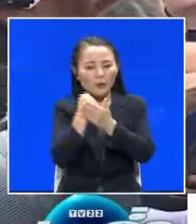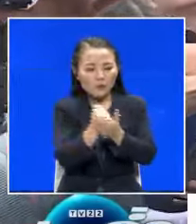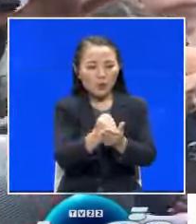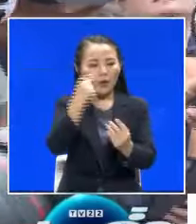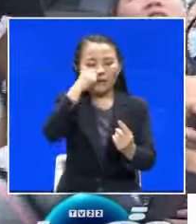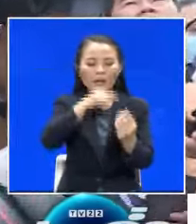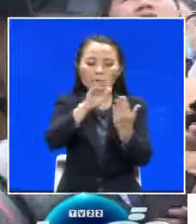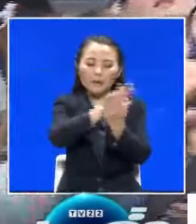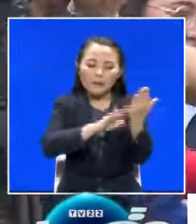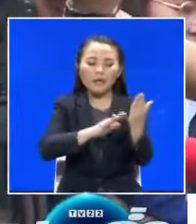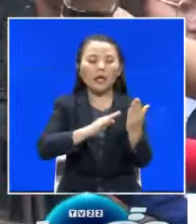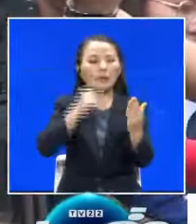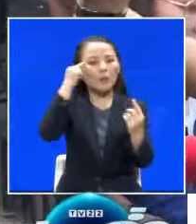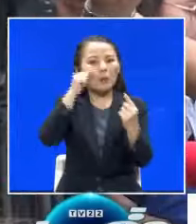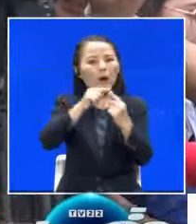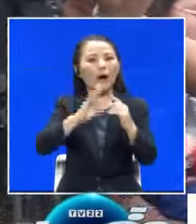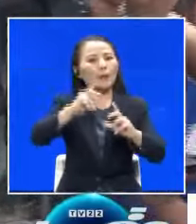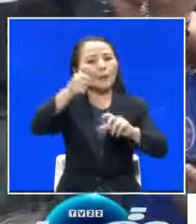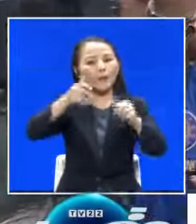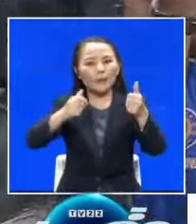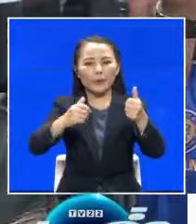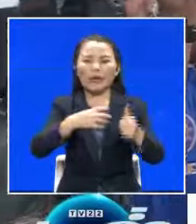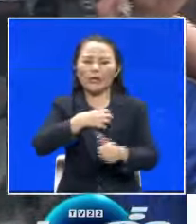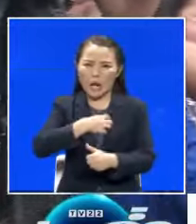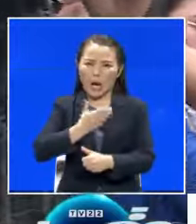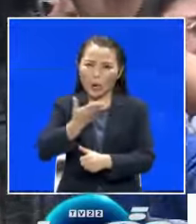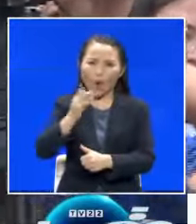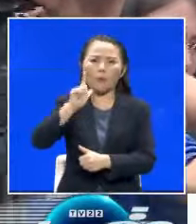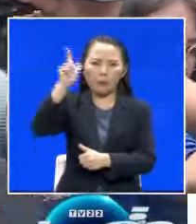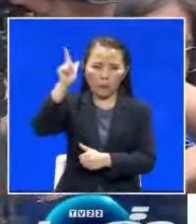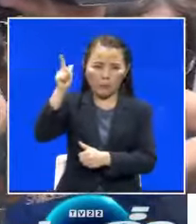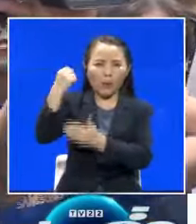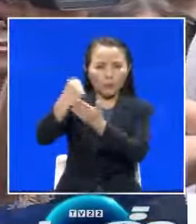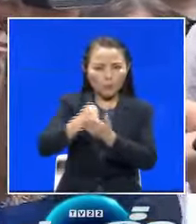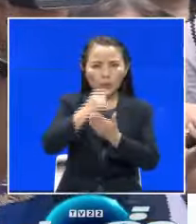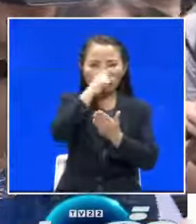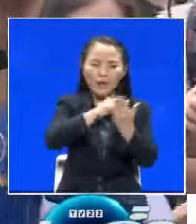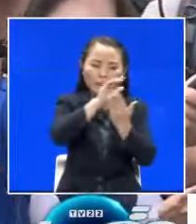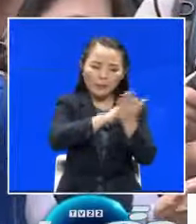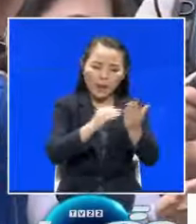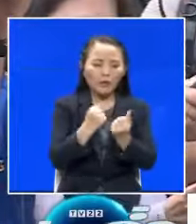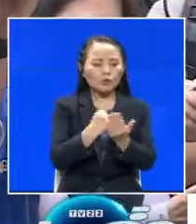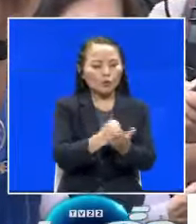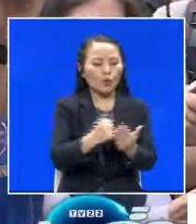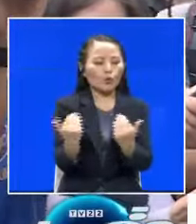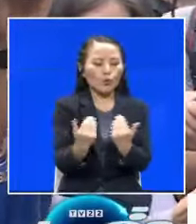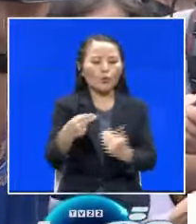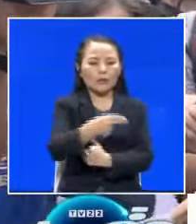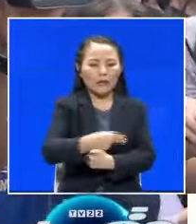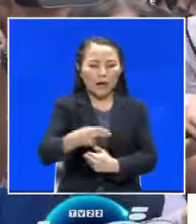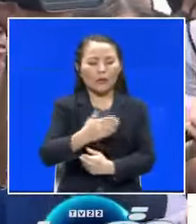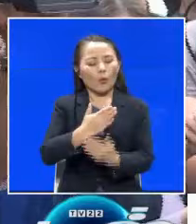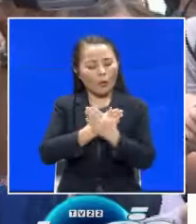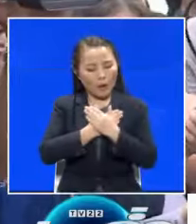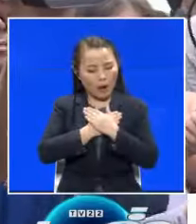ให้ชาติเราดีขึ้นอยากให้ท่านทักษิณได้กลับมาช่วยประเทศชาติช่วยลูกหลานด้วยนะครับด้วยความรักและศรัทธ